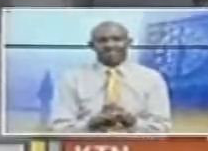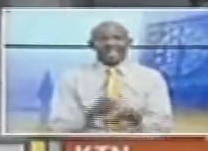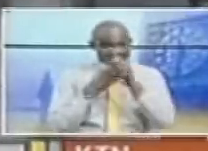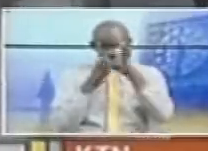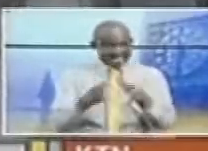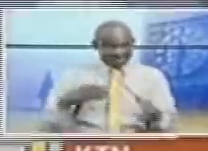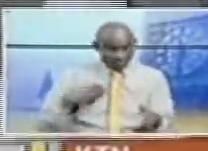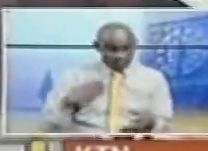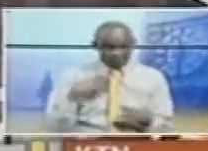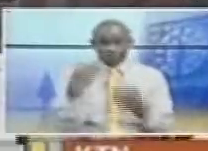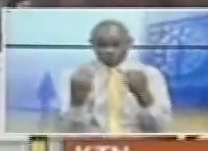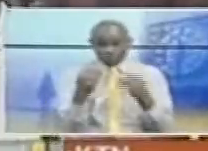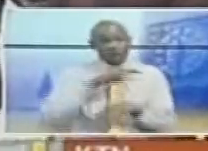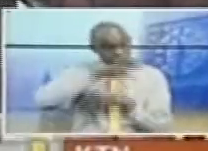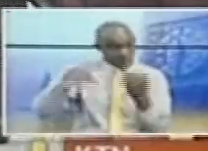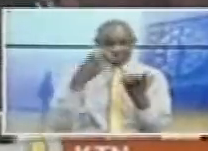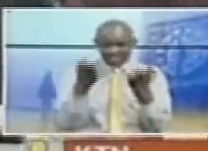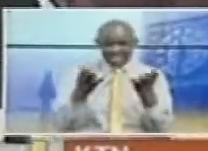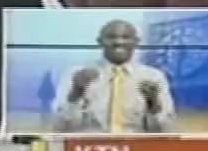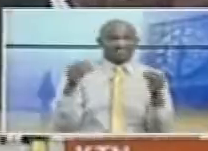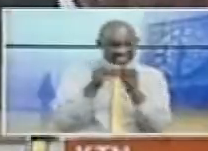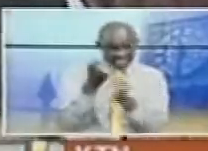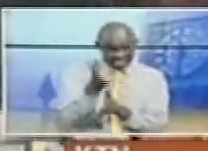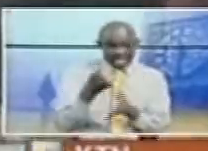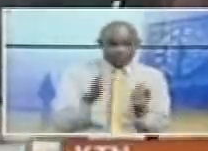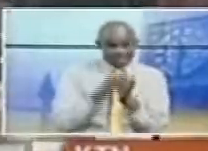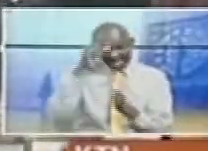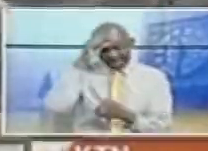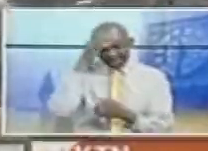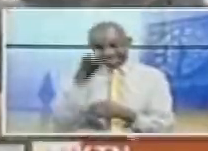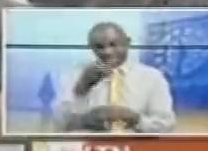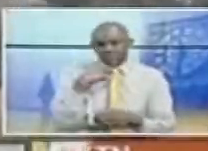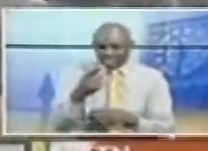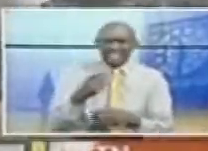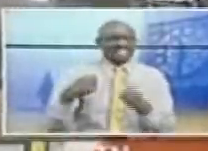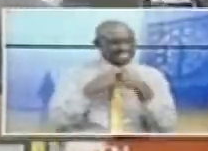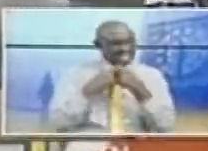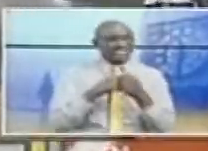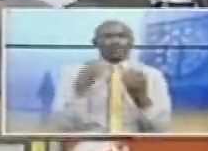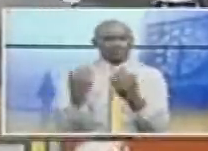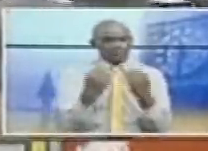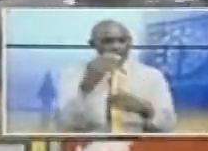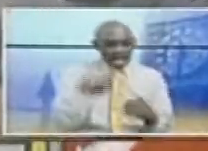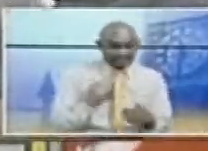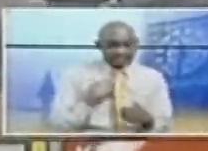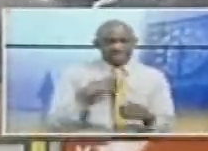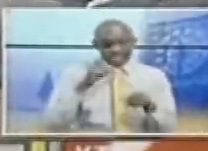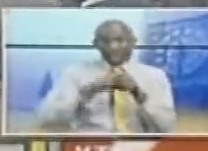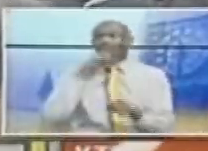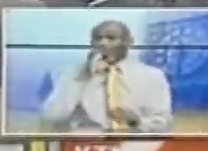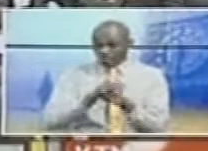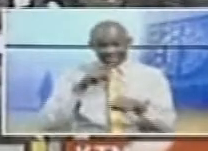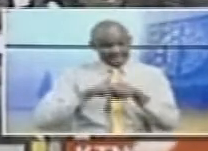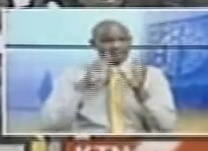Viongozi wa baraza la vijana kote nchini walijumuika na upande wa serikali kudadisi masuala yanayokumba vijana kama walivyoahidi wakati